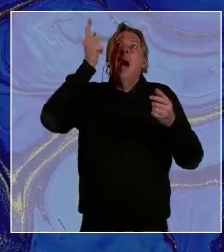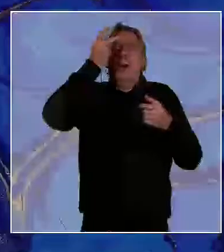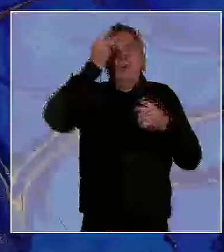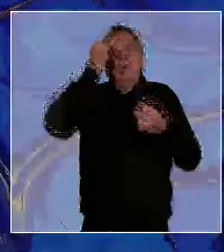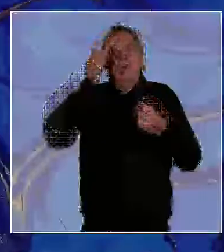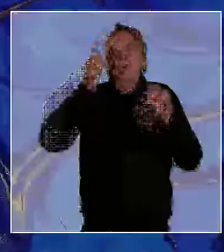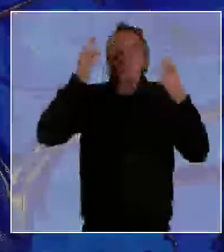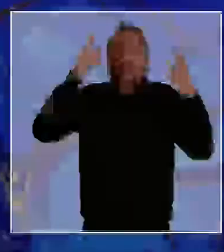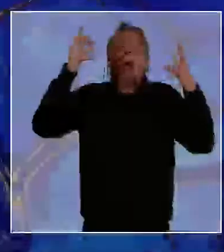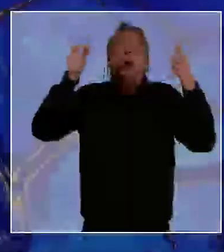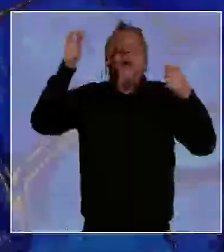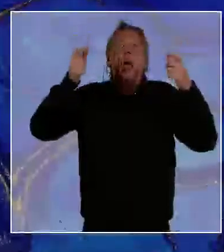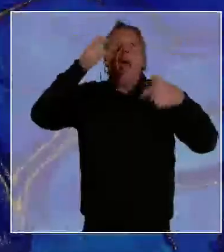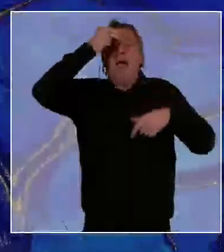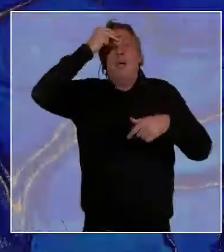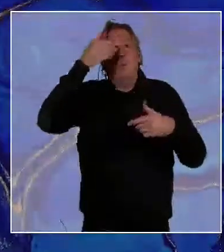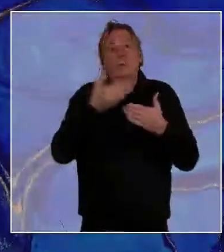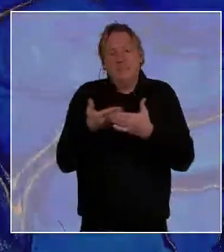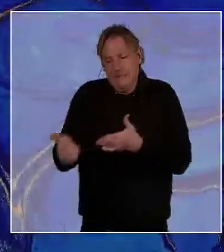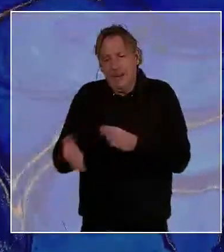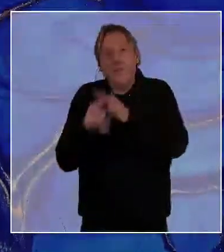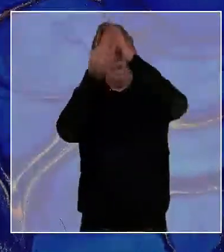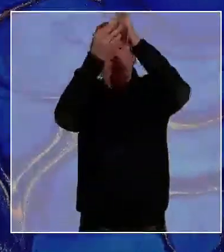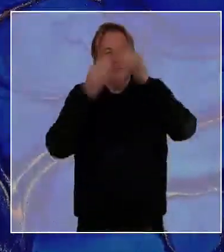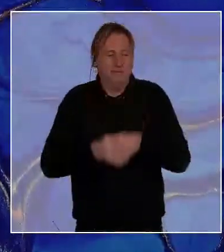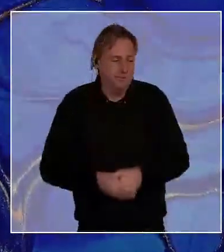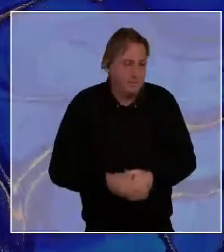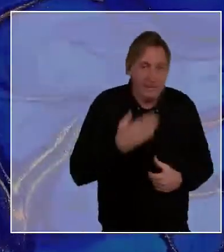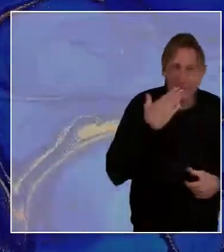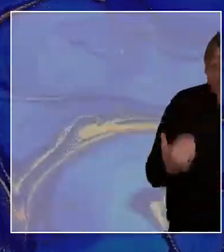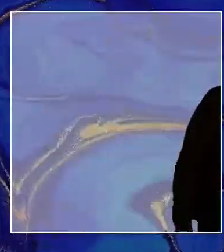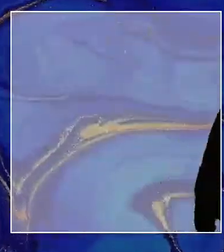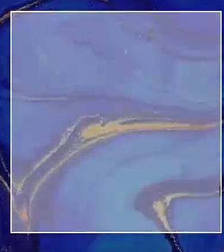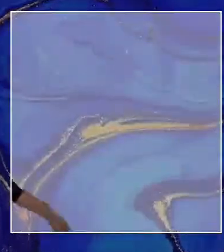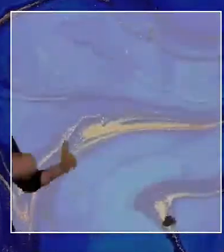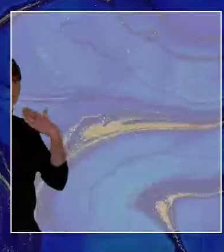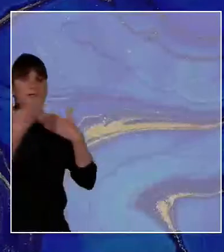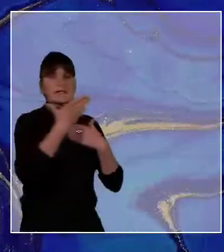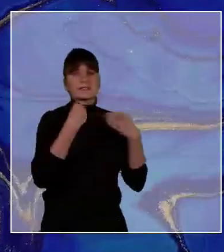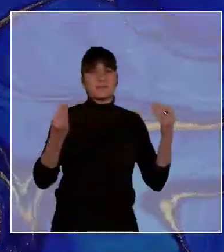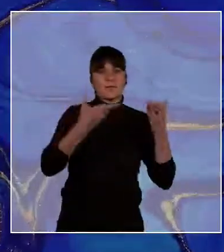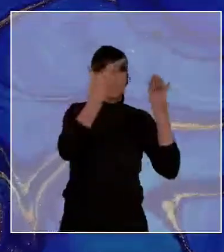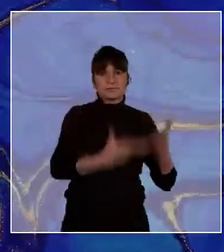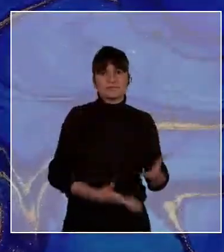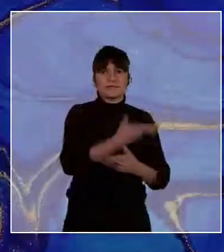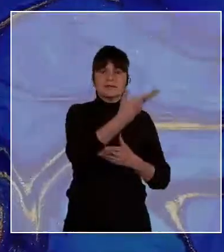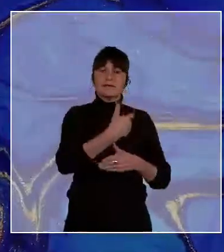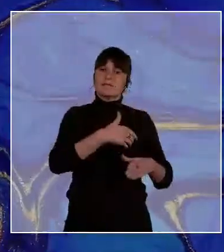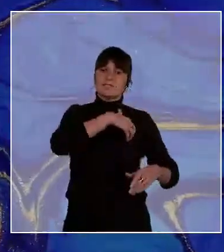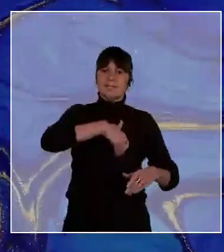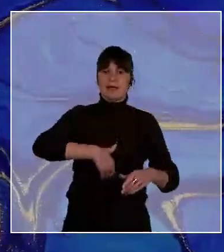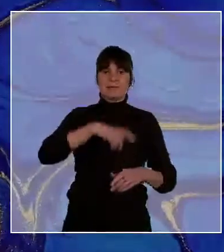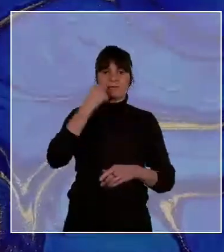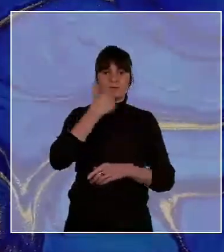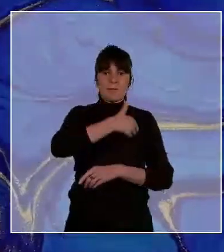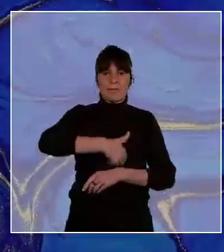climatique. Merci beaucoup. J'aimerais également donner la parole au maître du Grand Manchester. Enfin, c'est ce que je souhaitais faire,